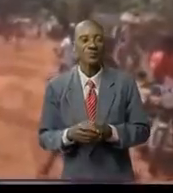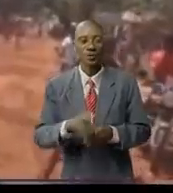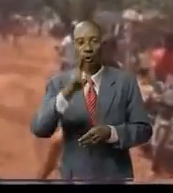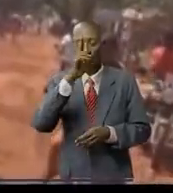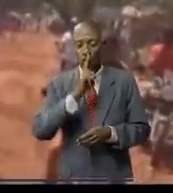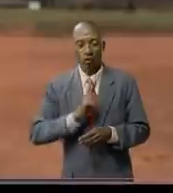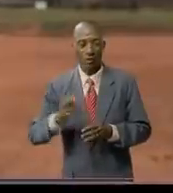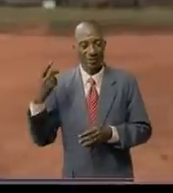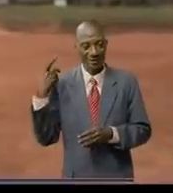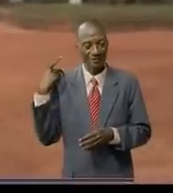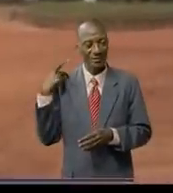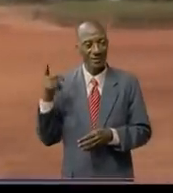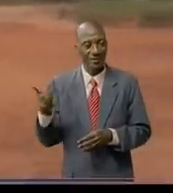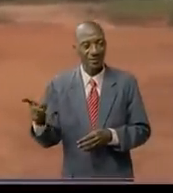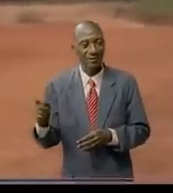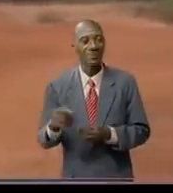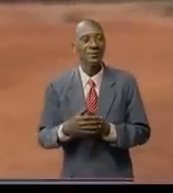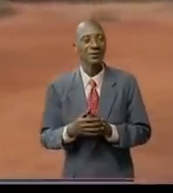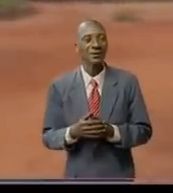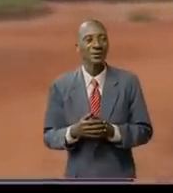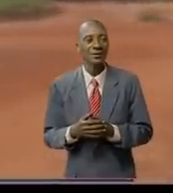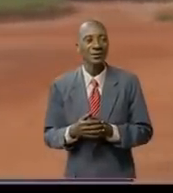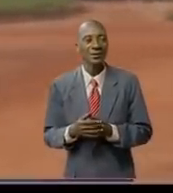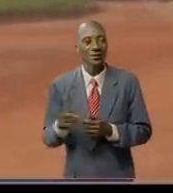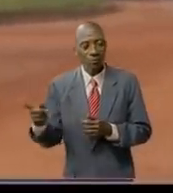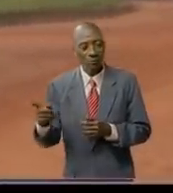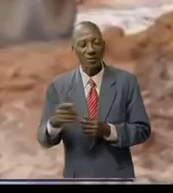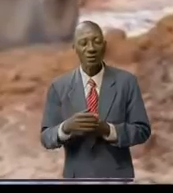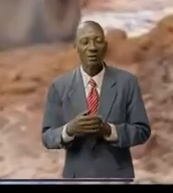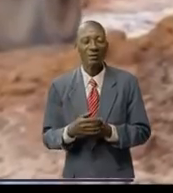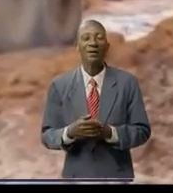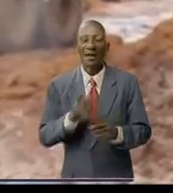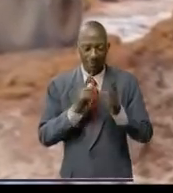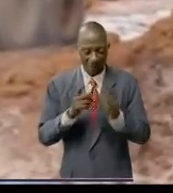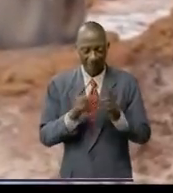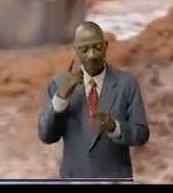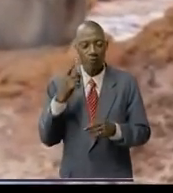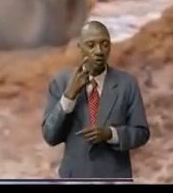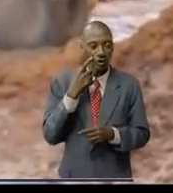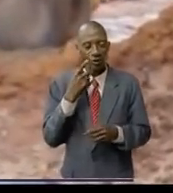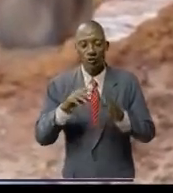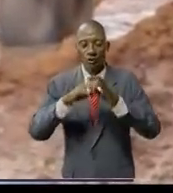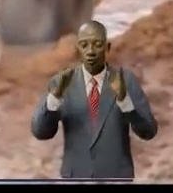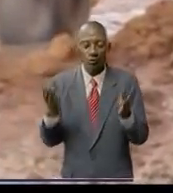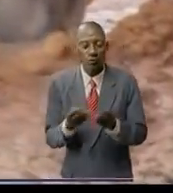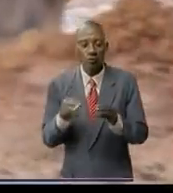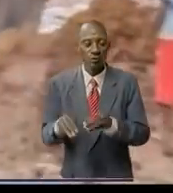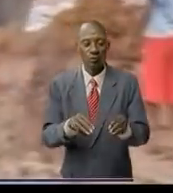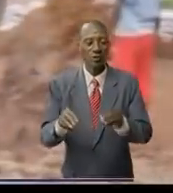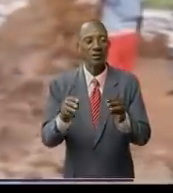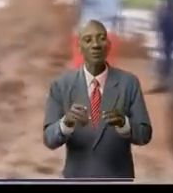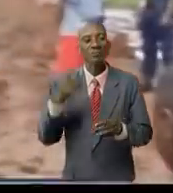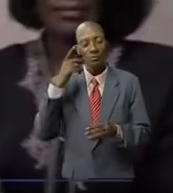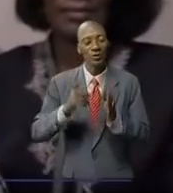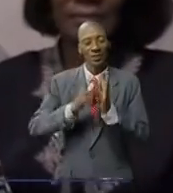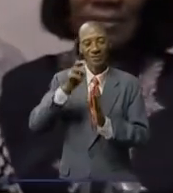Ngwanda Louis, cette rencontre est un moyen de s'écouter pour trouver des solutions concertées aux difficultés qui minent l'essor du Grand